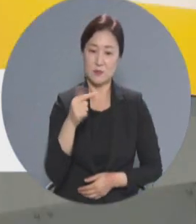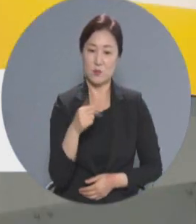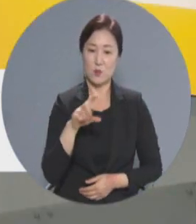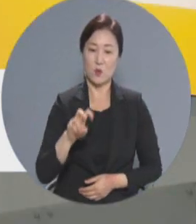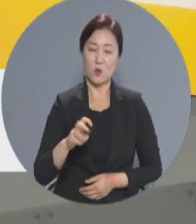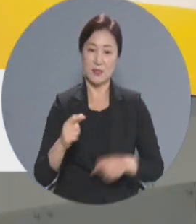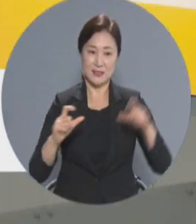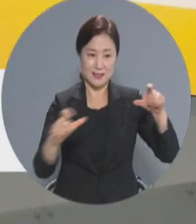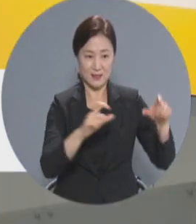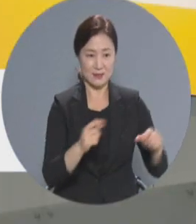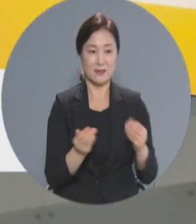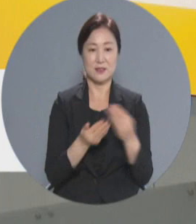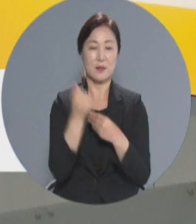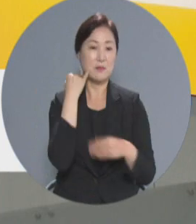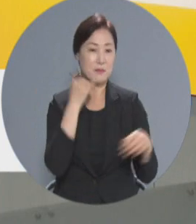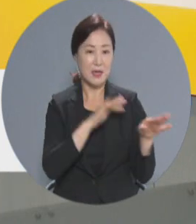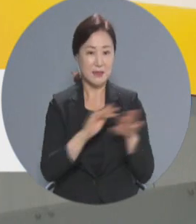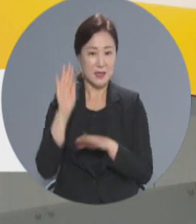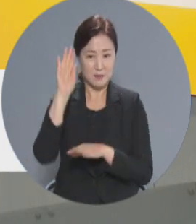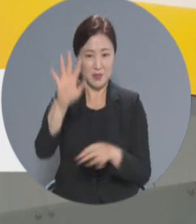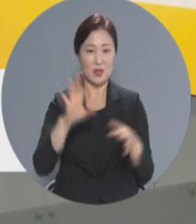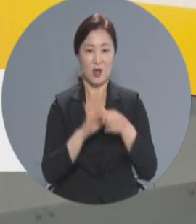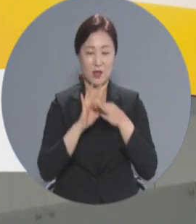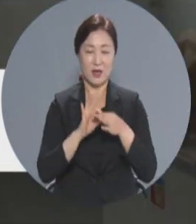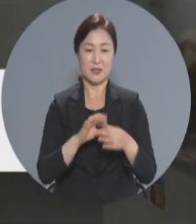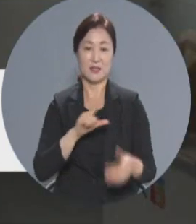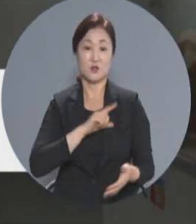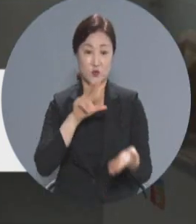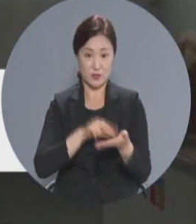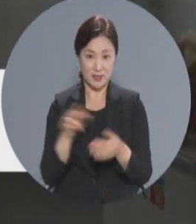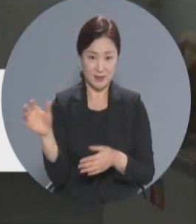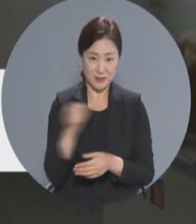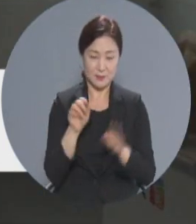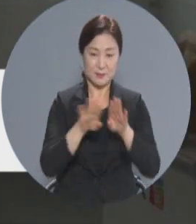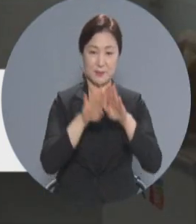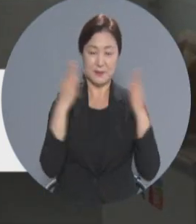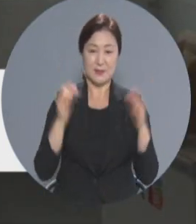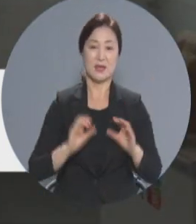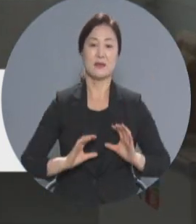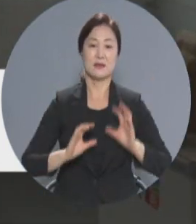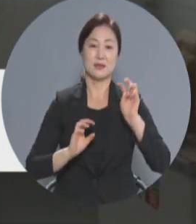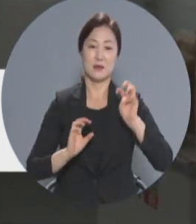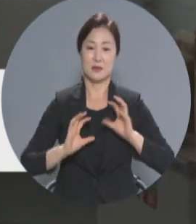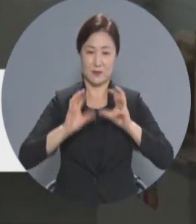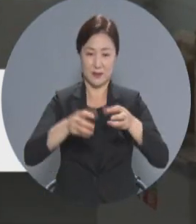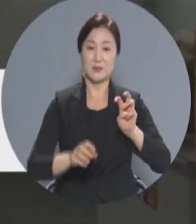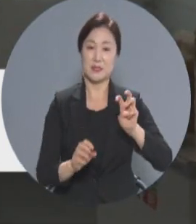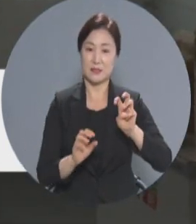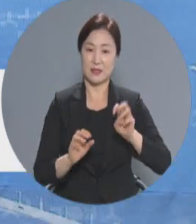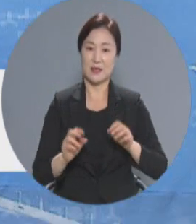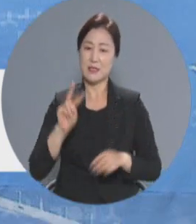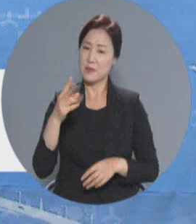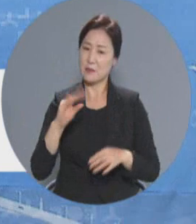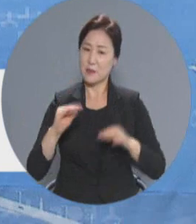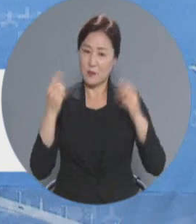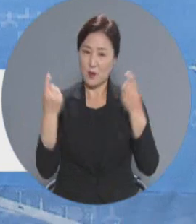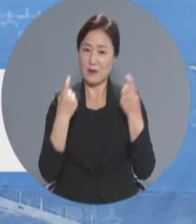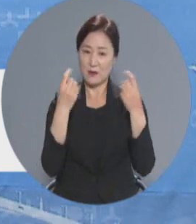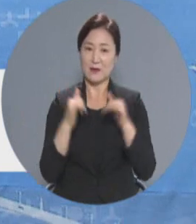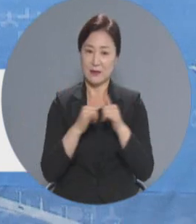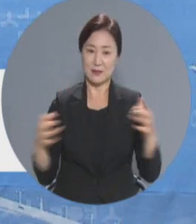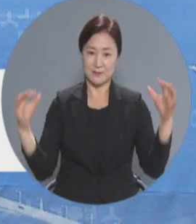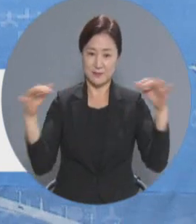일원에서 섬, 바다와 미래를 잇따란 주제로 개최되며 30개국 200만 명 이상의 관람객이 찾을 것으로